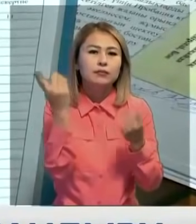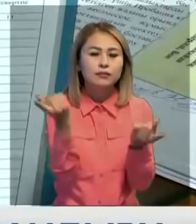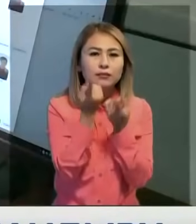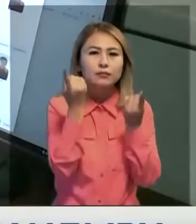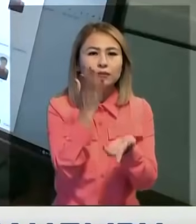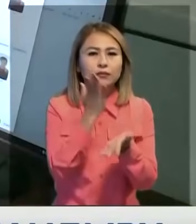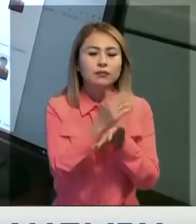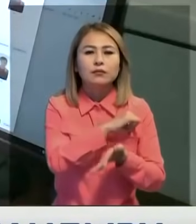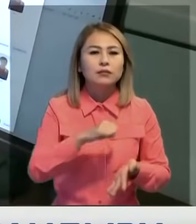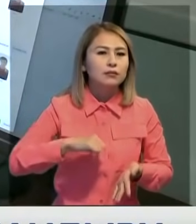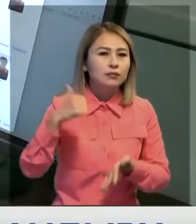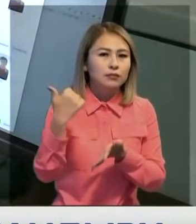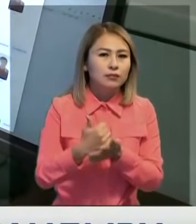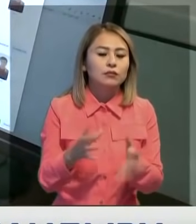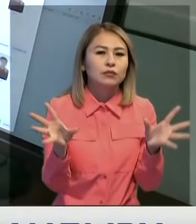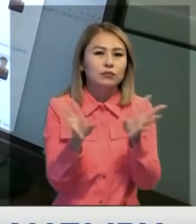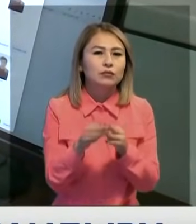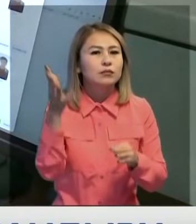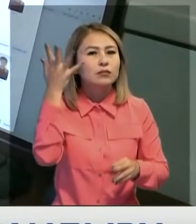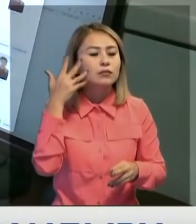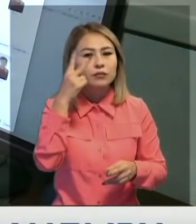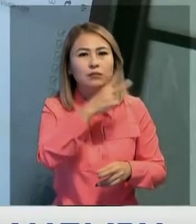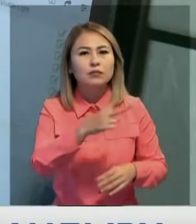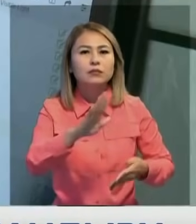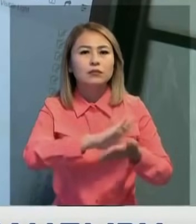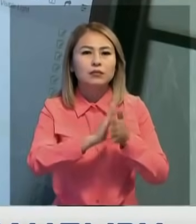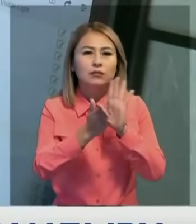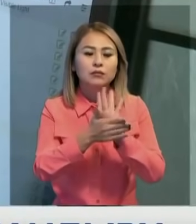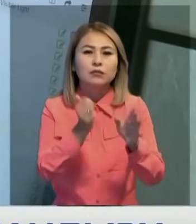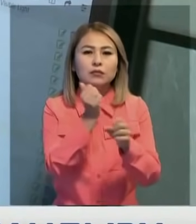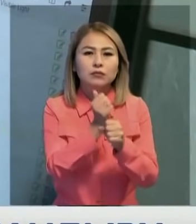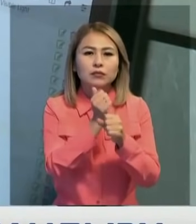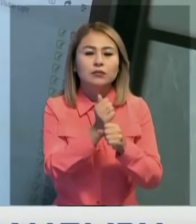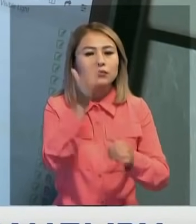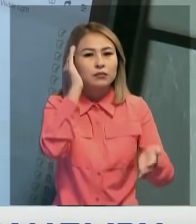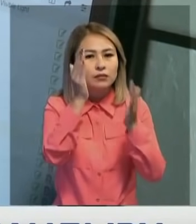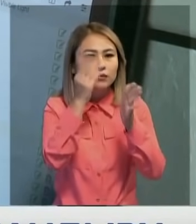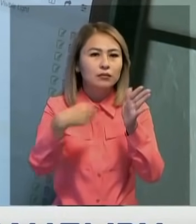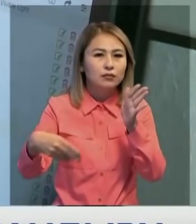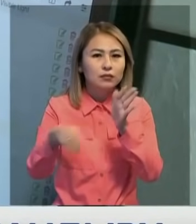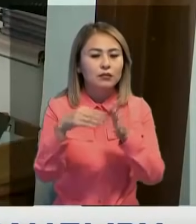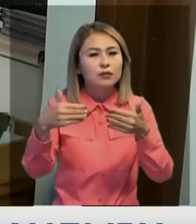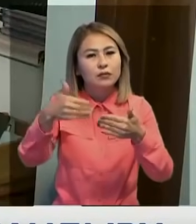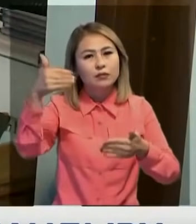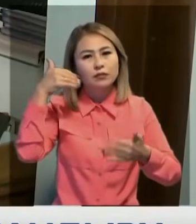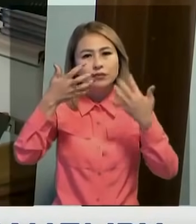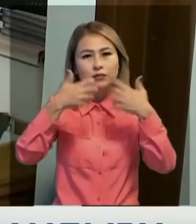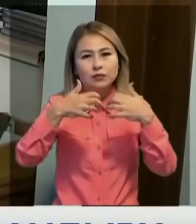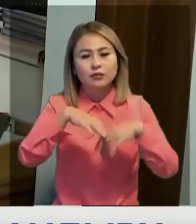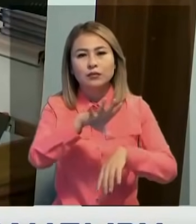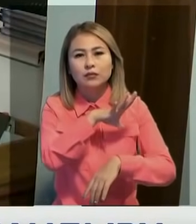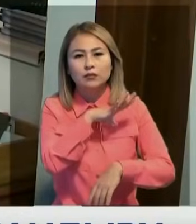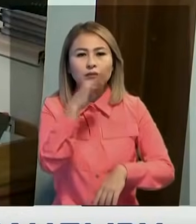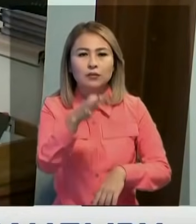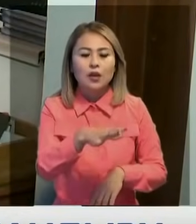жұмысын жеңілдетіп отыр. Ең бастысы, қос тарап арасында көлеңкелі келісімдер жасалмай, сыбайлас жемқорлықтың алдын алуға септігі